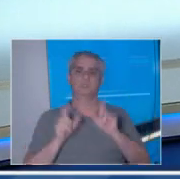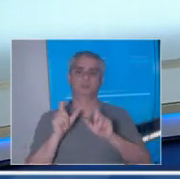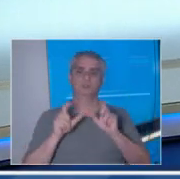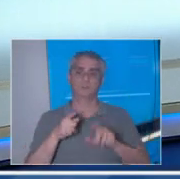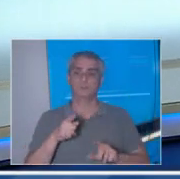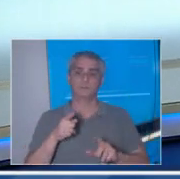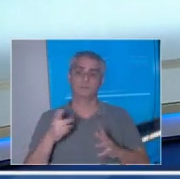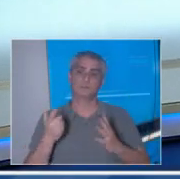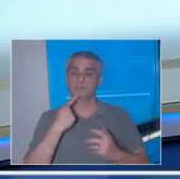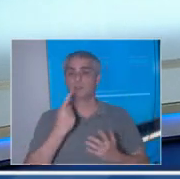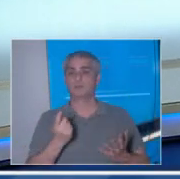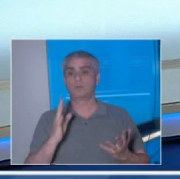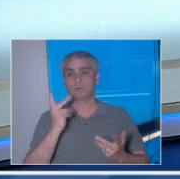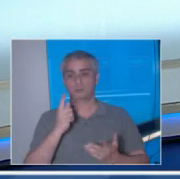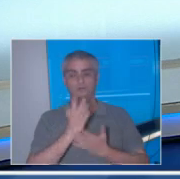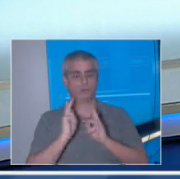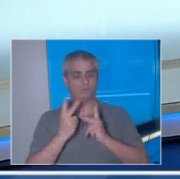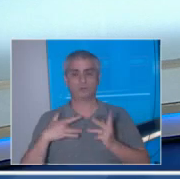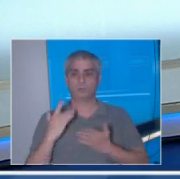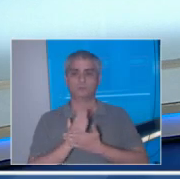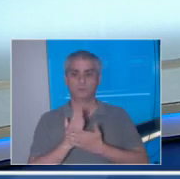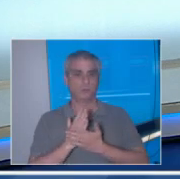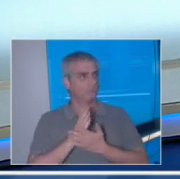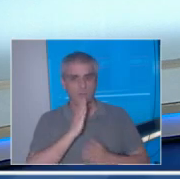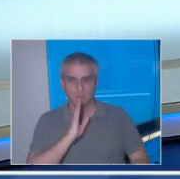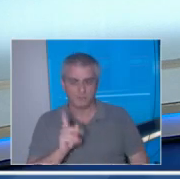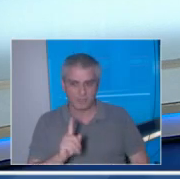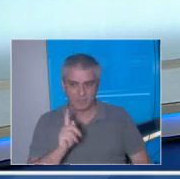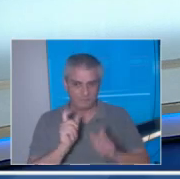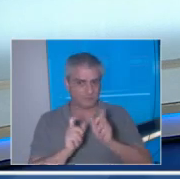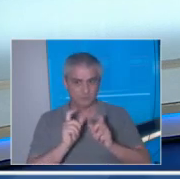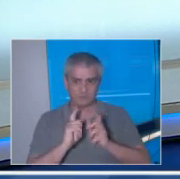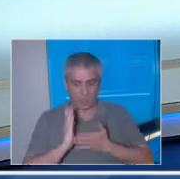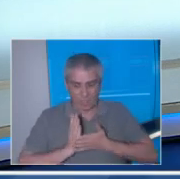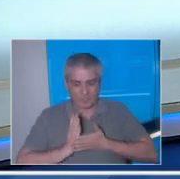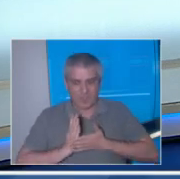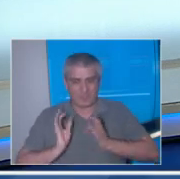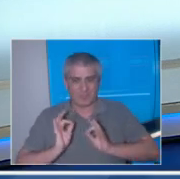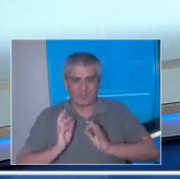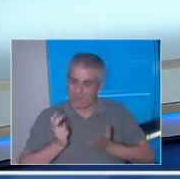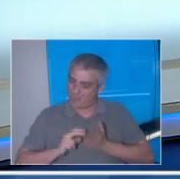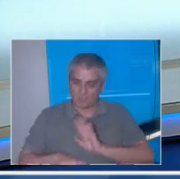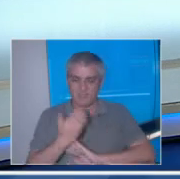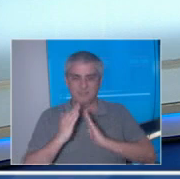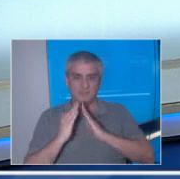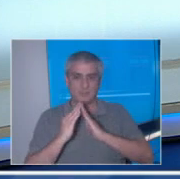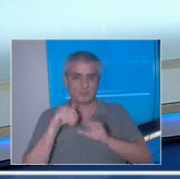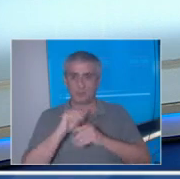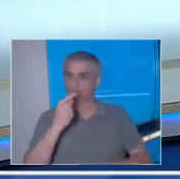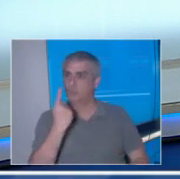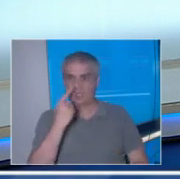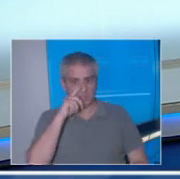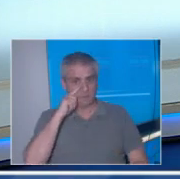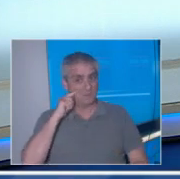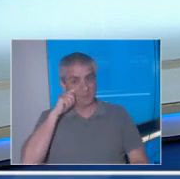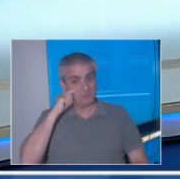החוצה. נכון. אז הם יגידו לך, מה, כבר יש להם קבוצות וואטסאפ מוכנות. אין בעיה, אבל אנשים לא נערכו לקום ולצאת מהבית. ברור, ותוך שעה, כי הרי